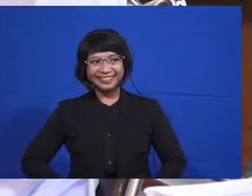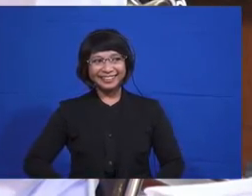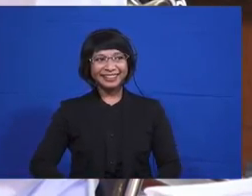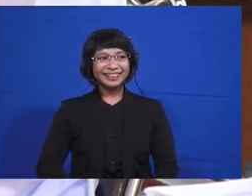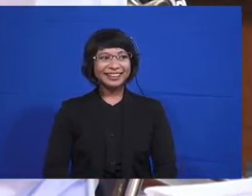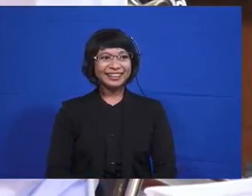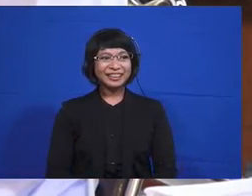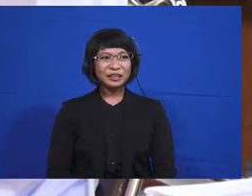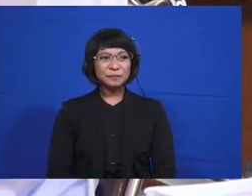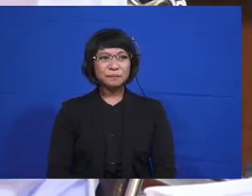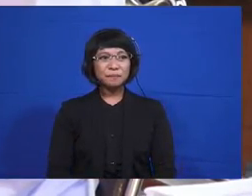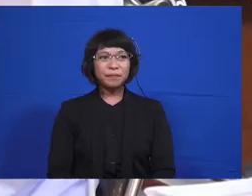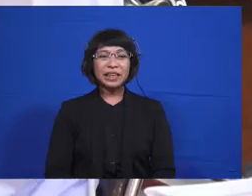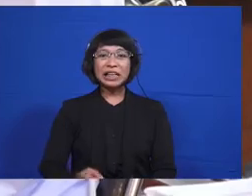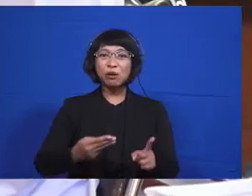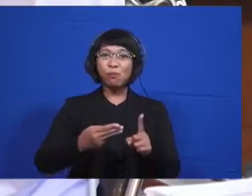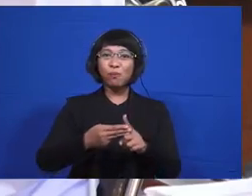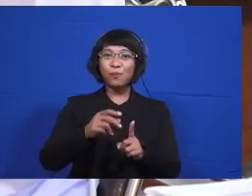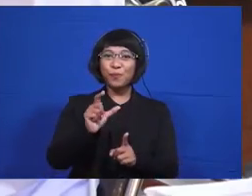nyetaknya